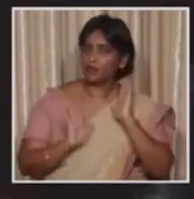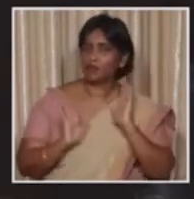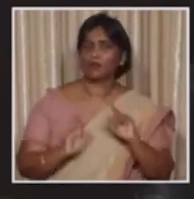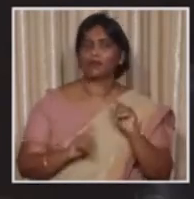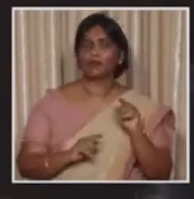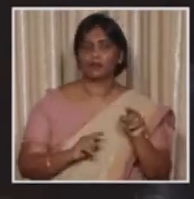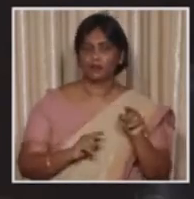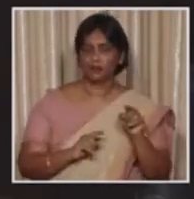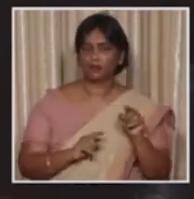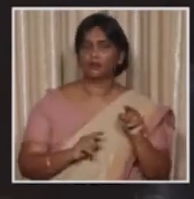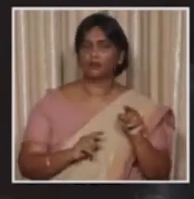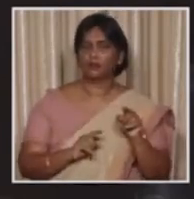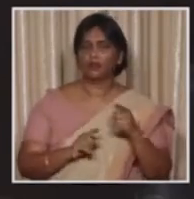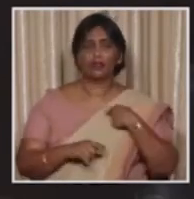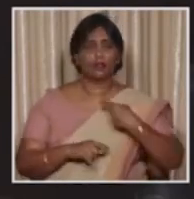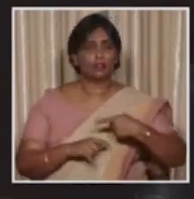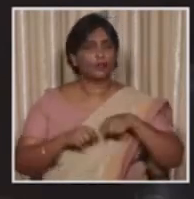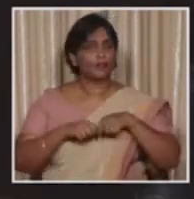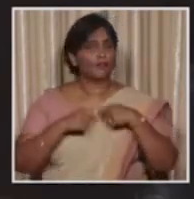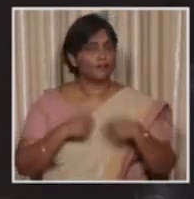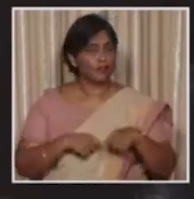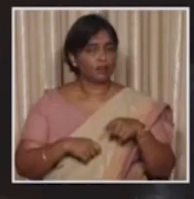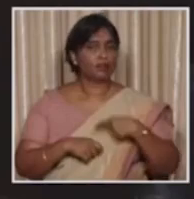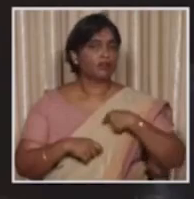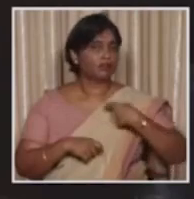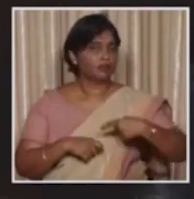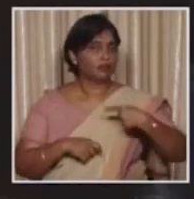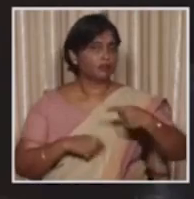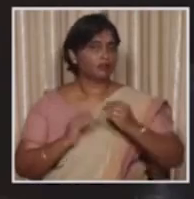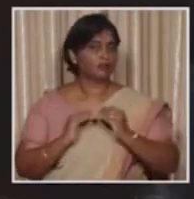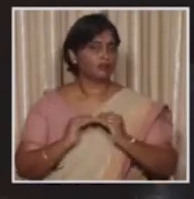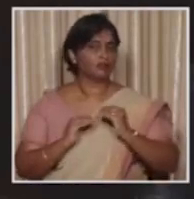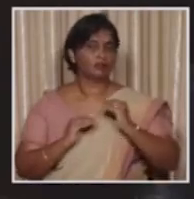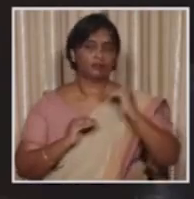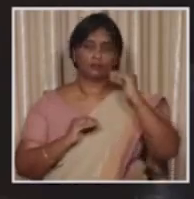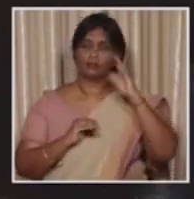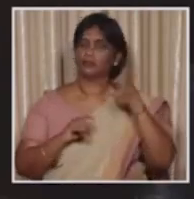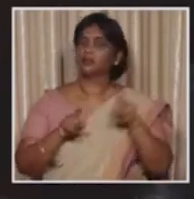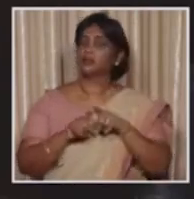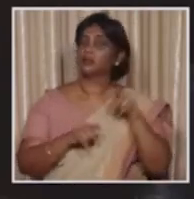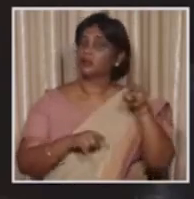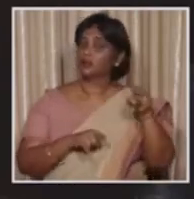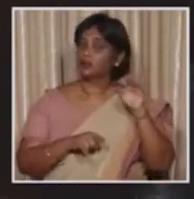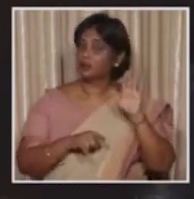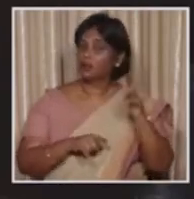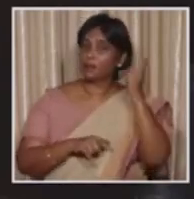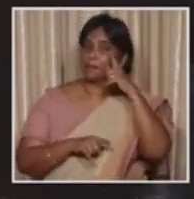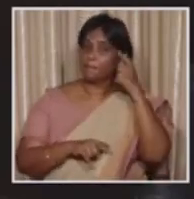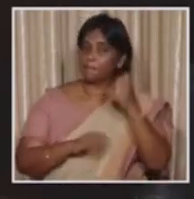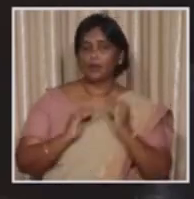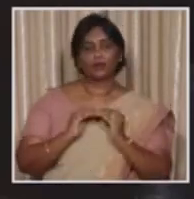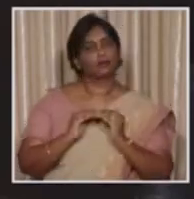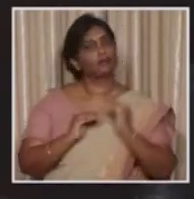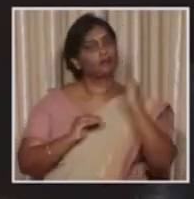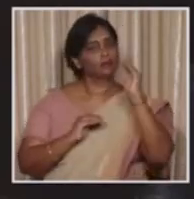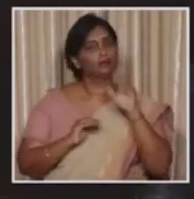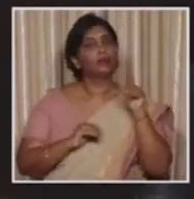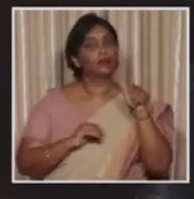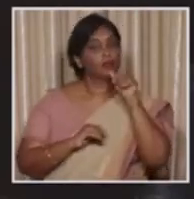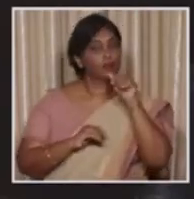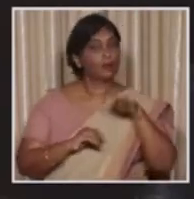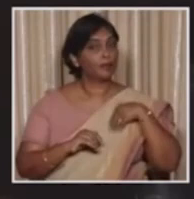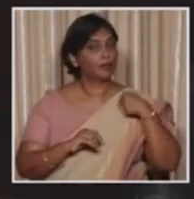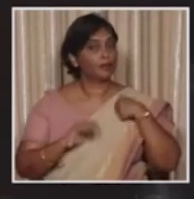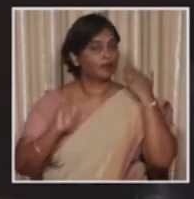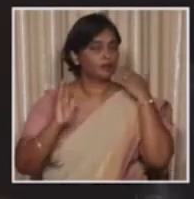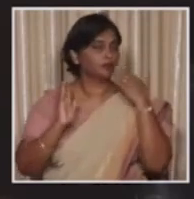நாடாந்து ஏறிக்கொண்டிருக்கக்கூடிய அந்த விலைவாசி உயர்வுக்கு ஏற்ற முறையிலே அவர்களுக்கு வாழ்க்கை வாழ்வதற்கான வசதி வாய்ப்பு கிடைக்க வேண்டும். அதுதான் முக்கியமாக இருக்கிறது. அதை ஜனாதிபதி புரிந்து கொள்ள வேண்டும்.